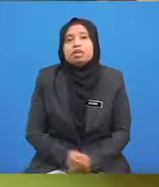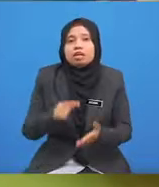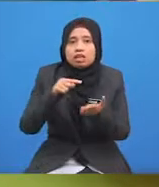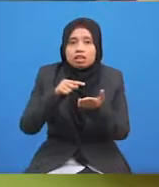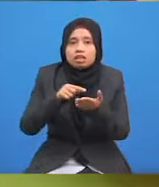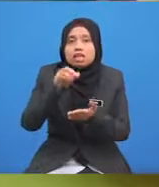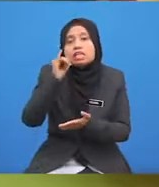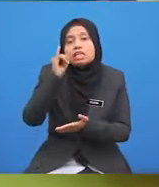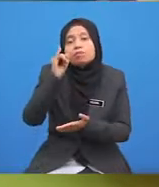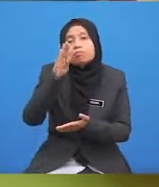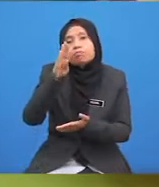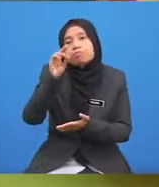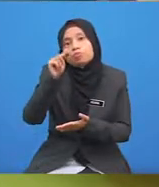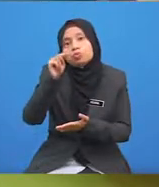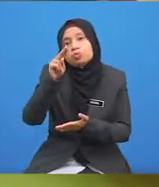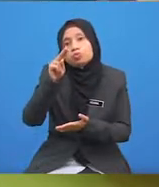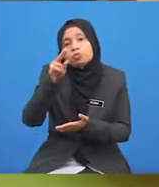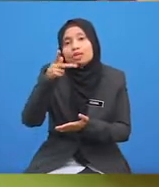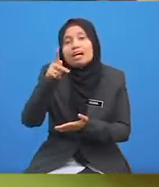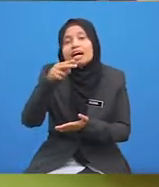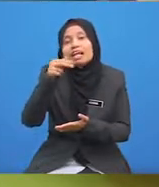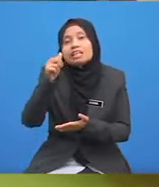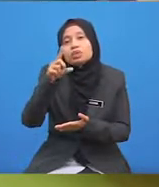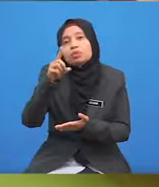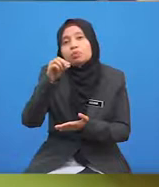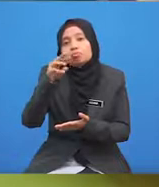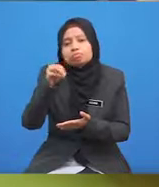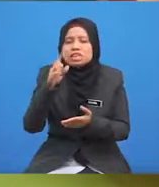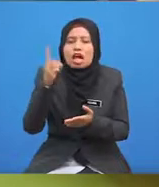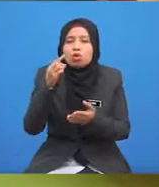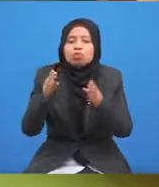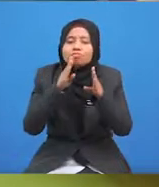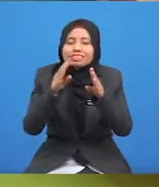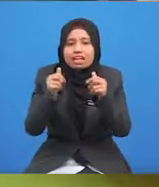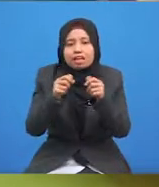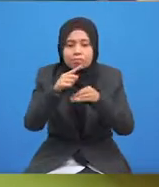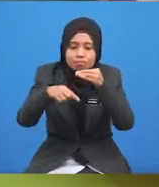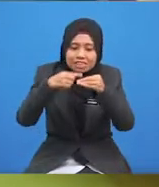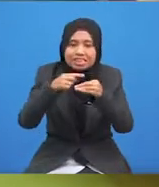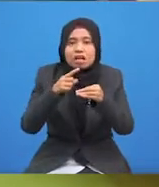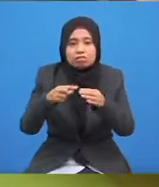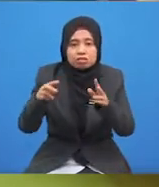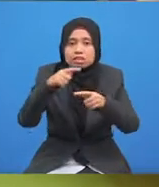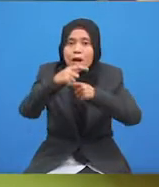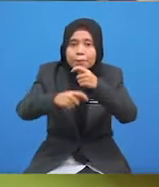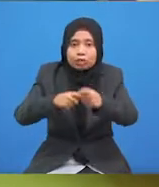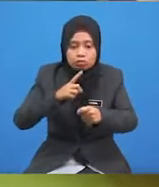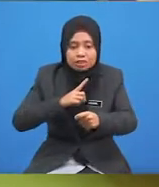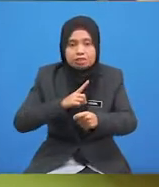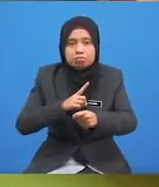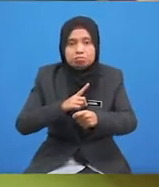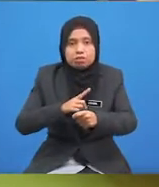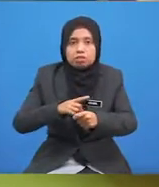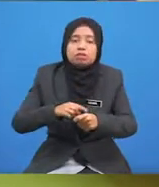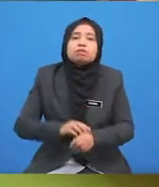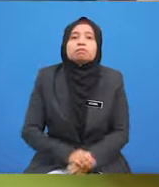Ibnu Khaldun merupakan tokoh Islam yang membicarakan tentang tamadun Islam. Sebelum cikgu